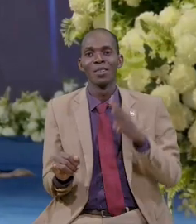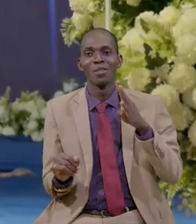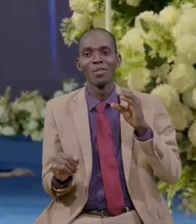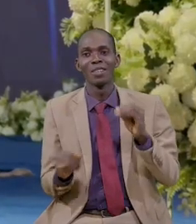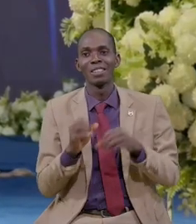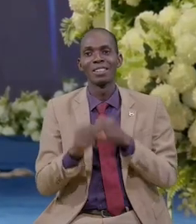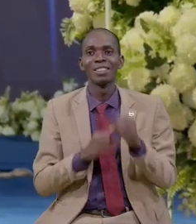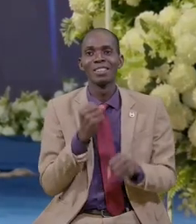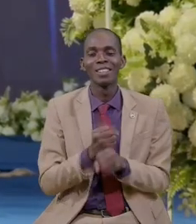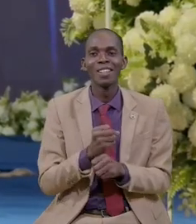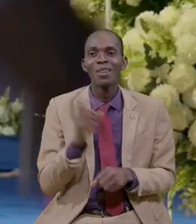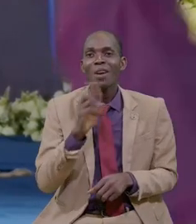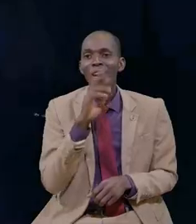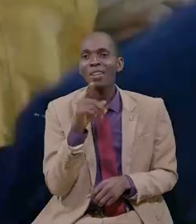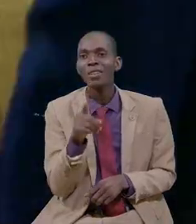80 ans, où es-tu toi?